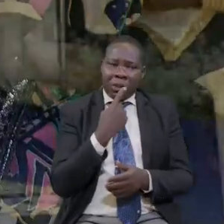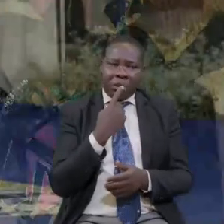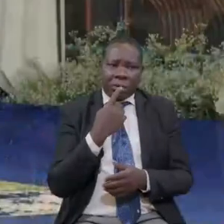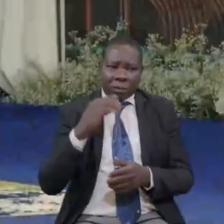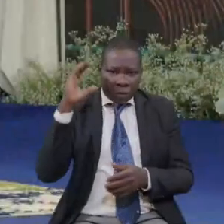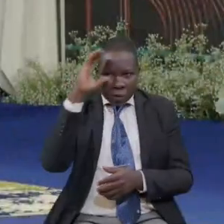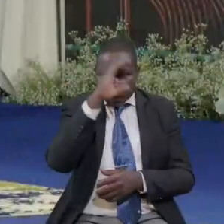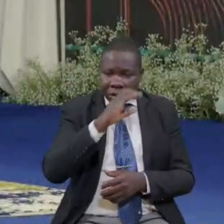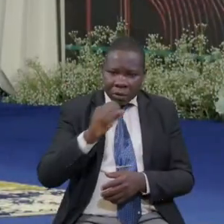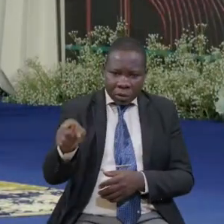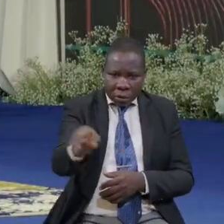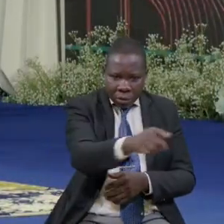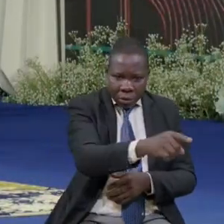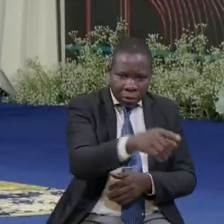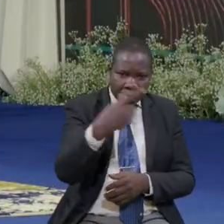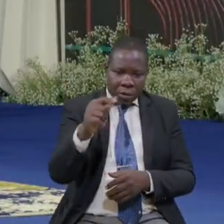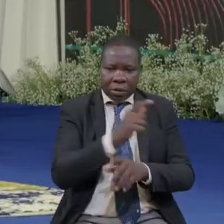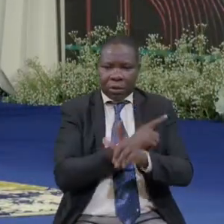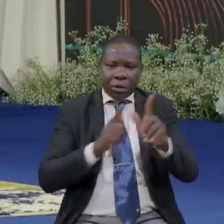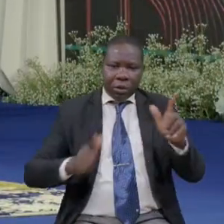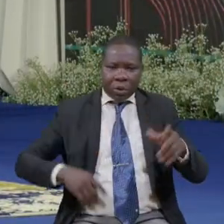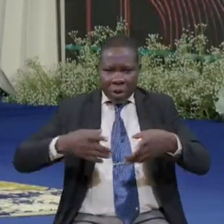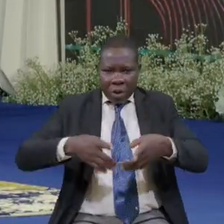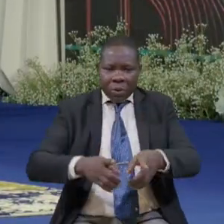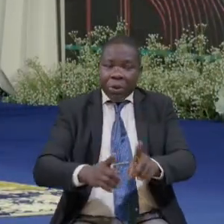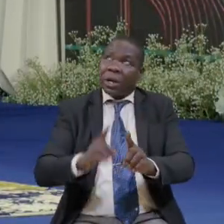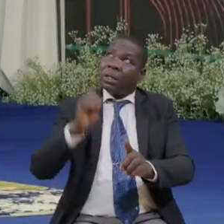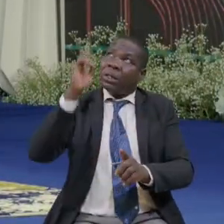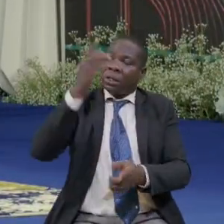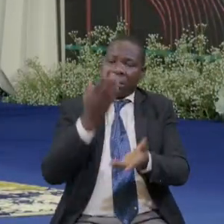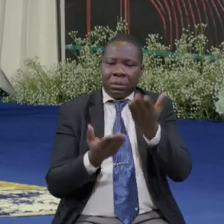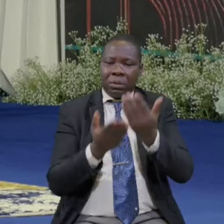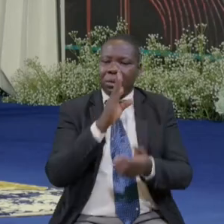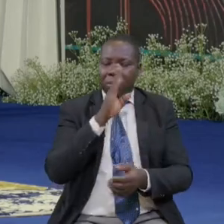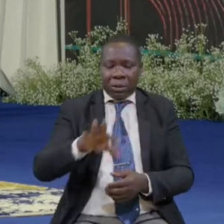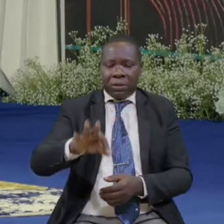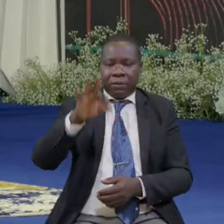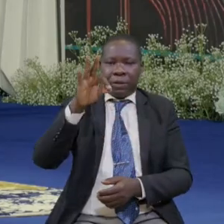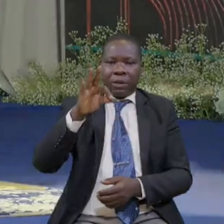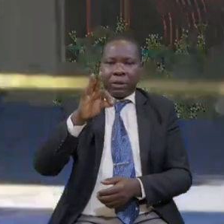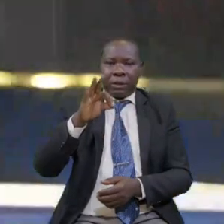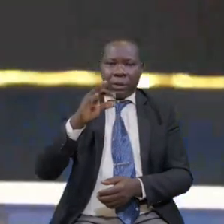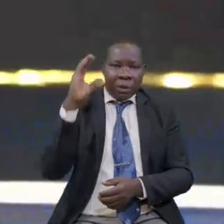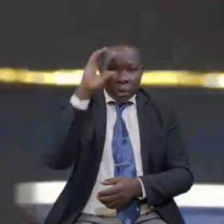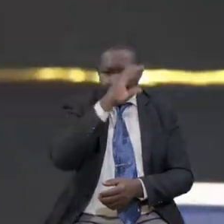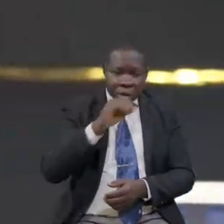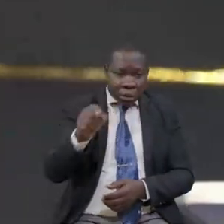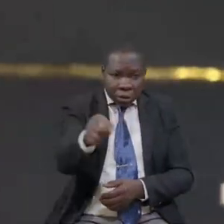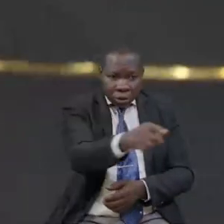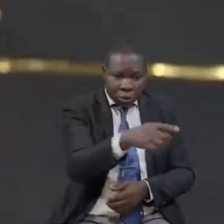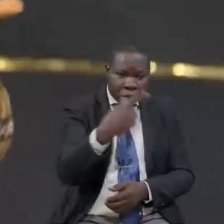Cherchez l'Éternel pendant qu'il se trouve. Cherchez